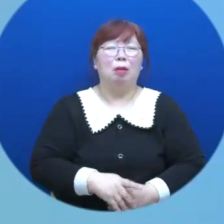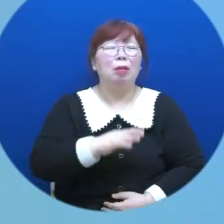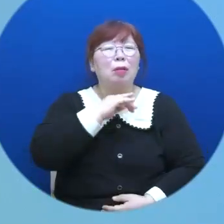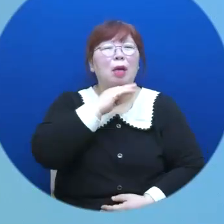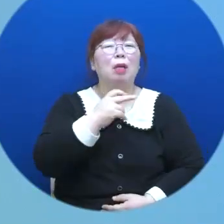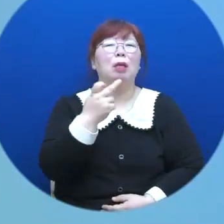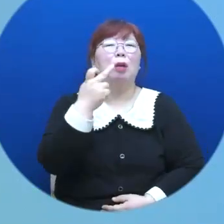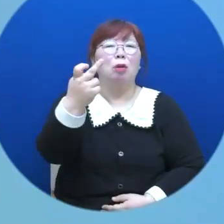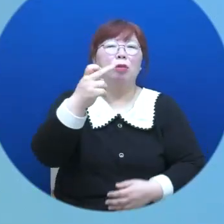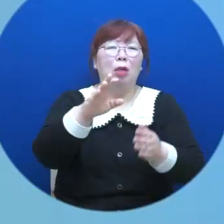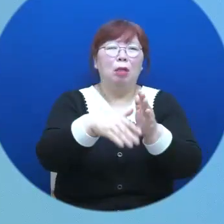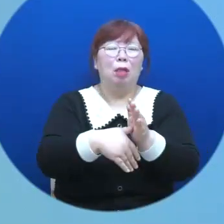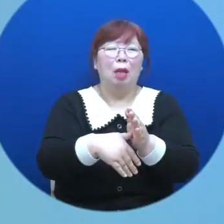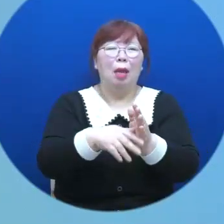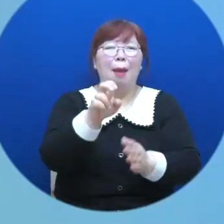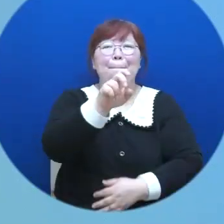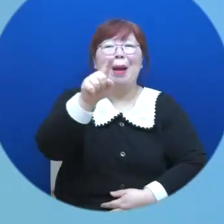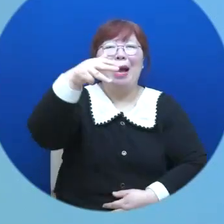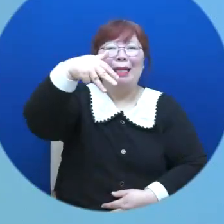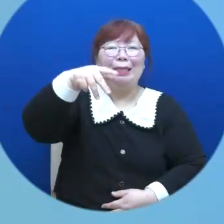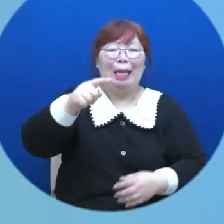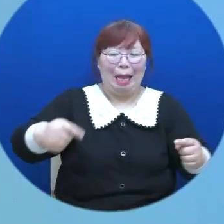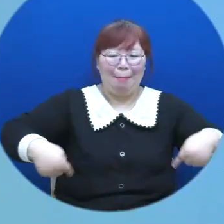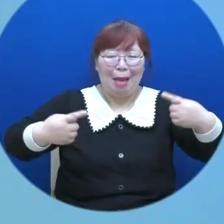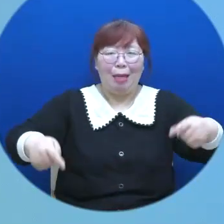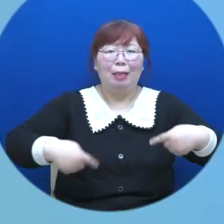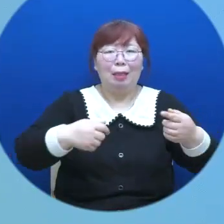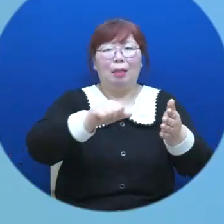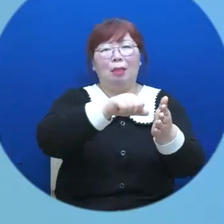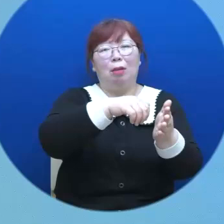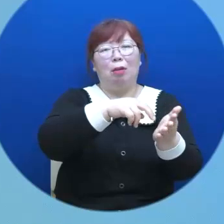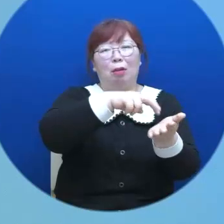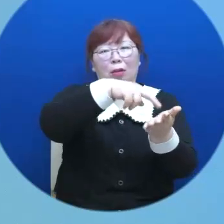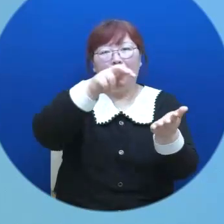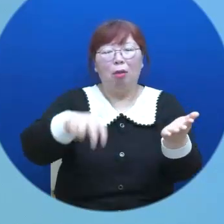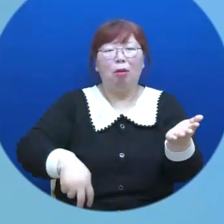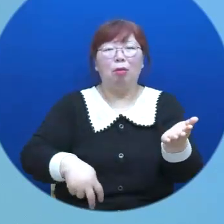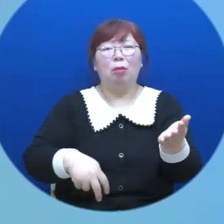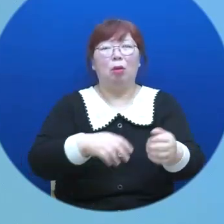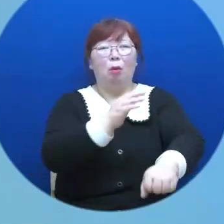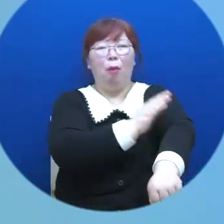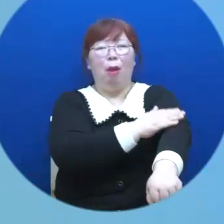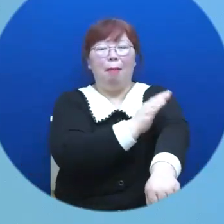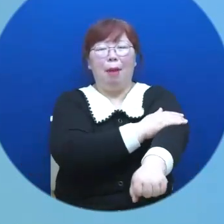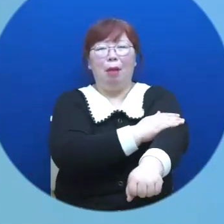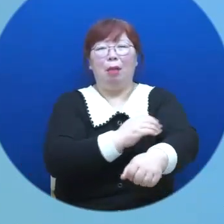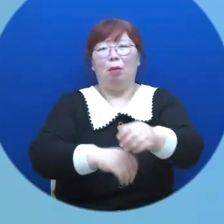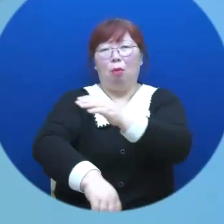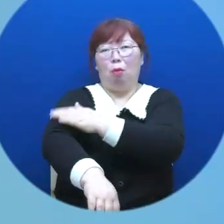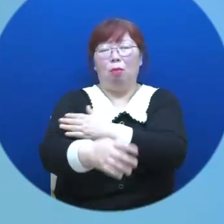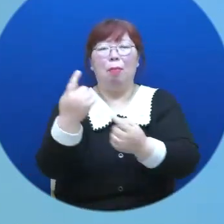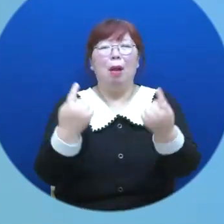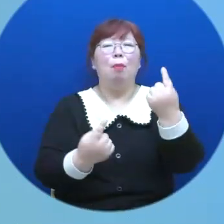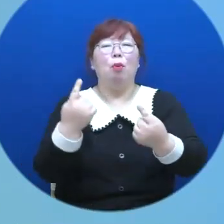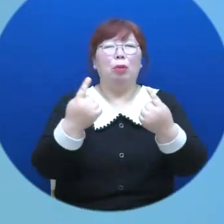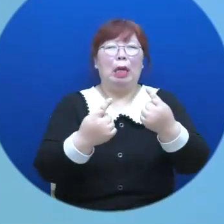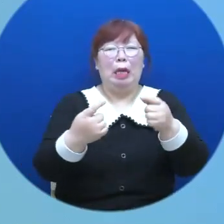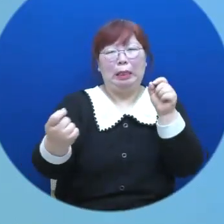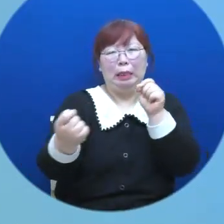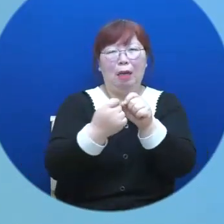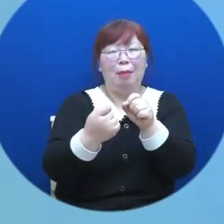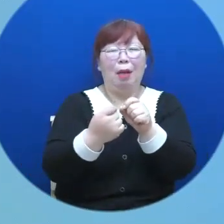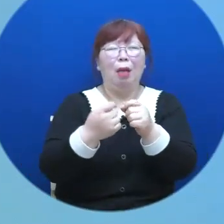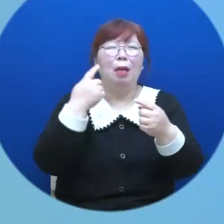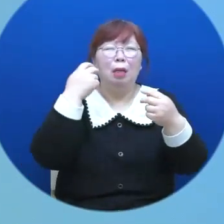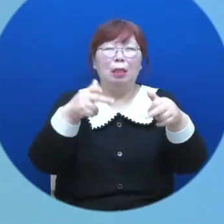때 마차에서 떨어지면서 사고를 당하여 왼팔이 오른팔보다 짧아요. 장애를 입었어요.